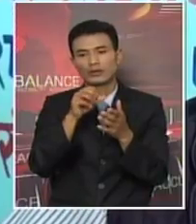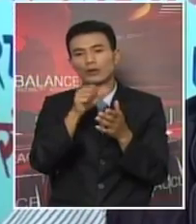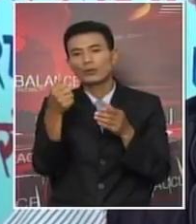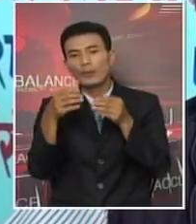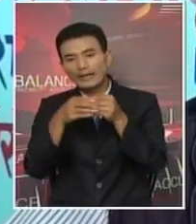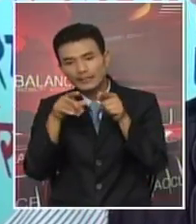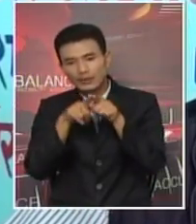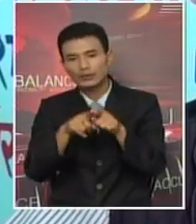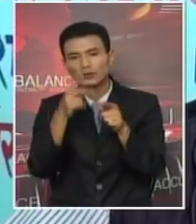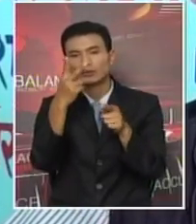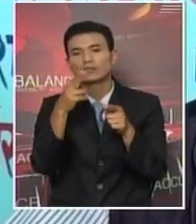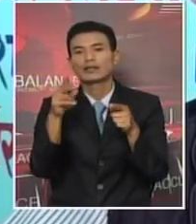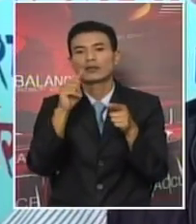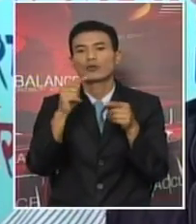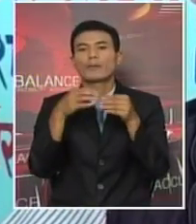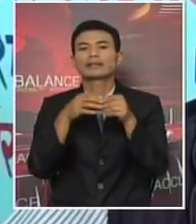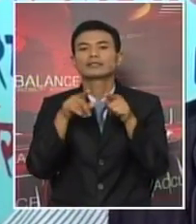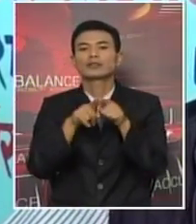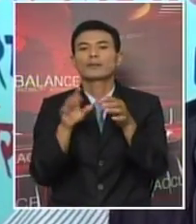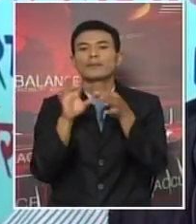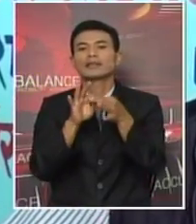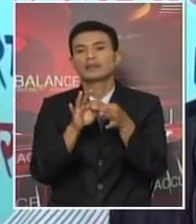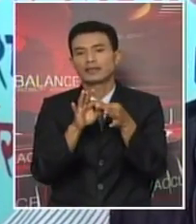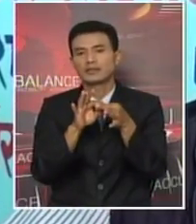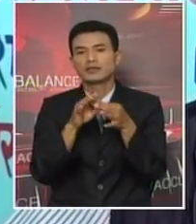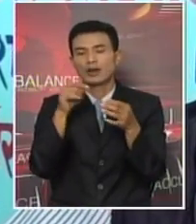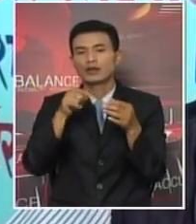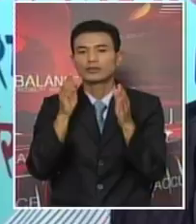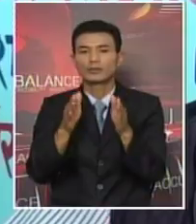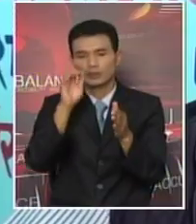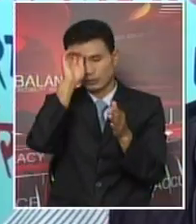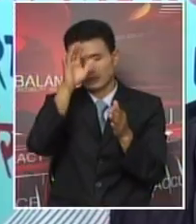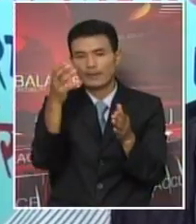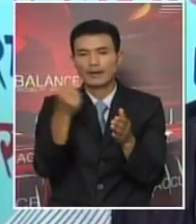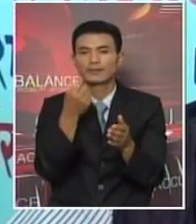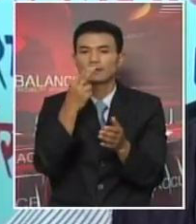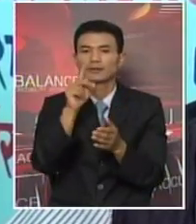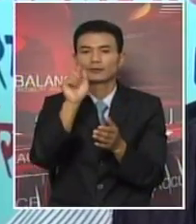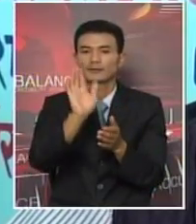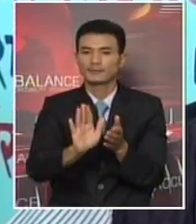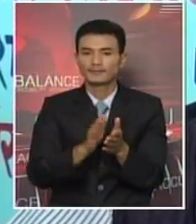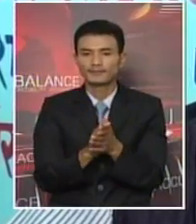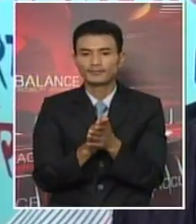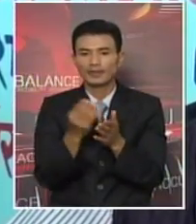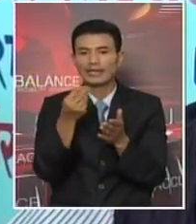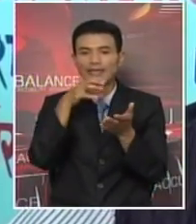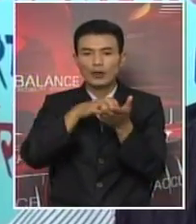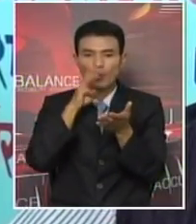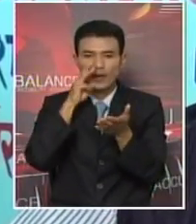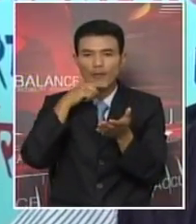पार्टीसँग, दुईजनाको पार्टीसँग चाहिँ विभिन्न ठाउँमा गरेको अहिलेसम्म सूचना प्राप्त भएको छ। केही ठाउँमा माओवादीसँग